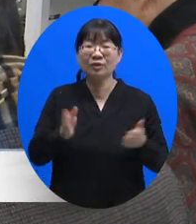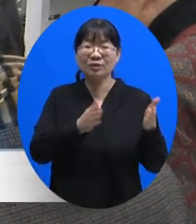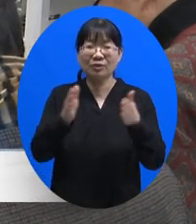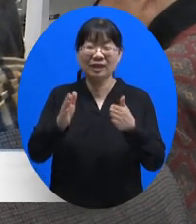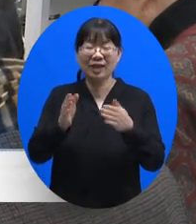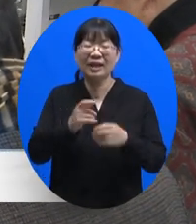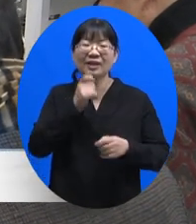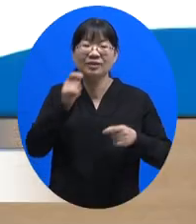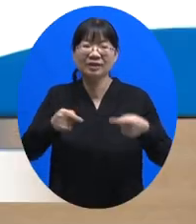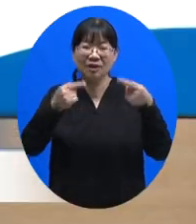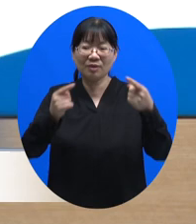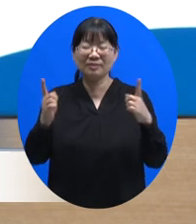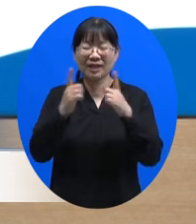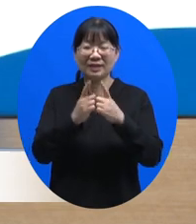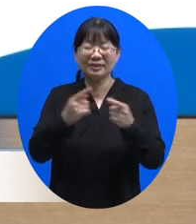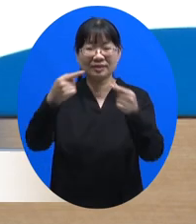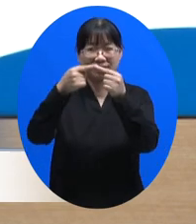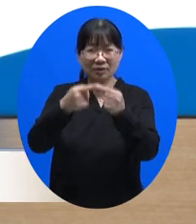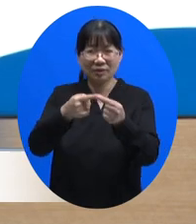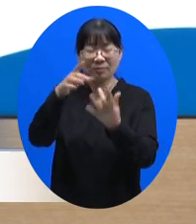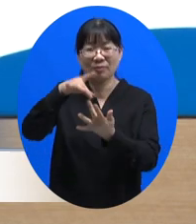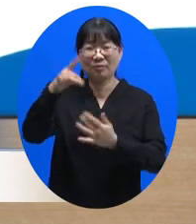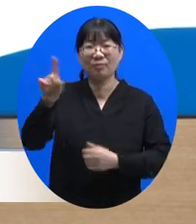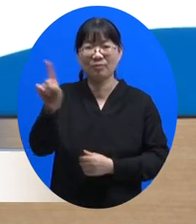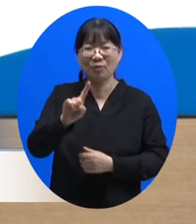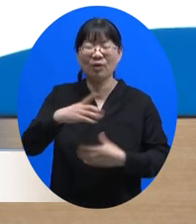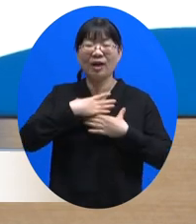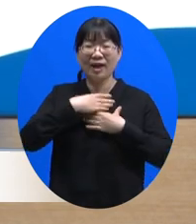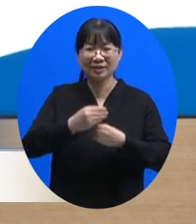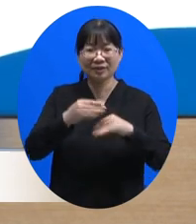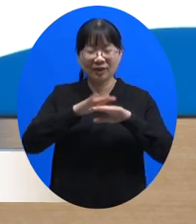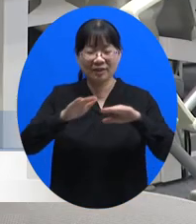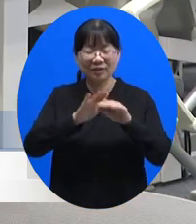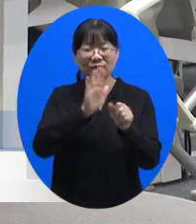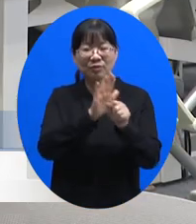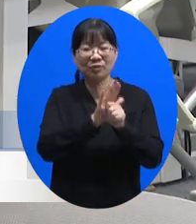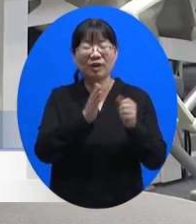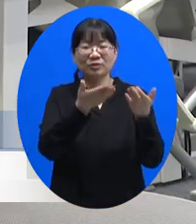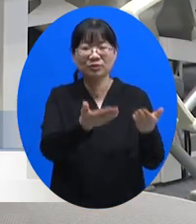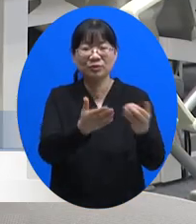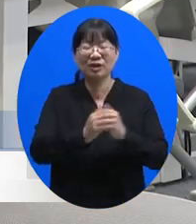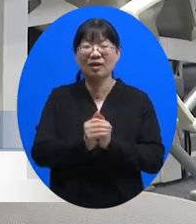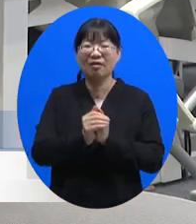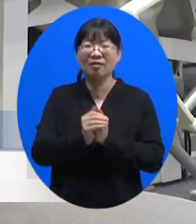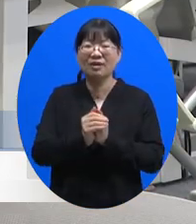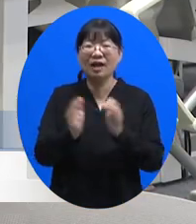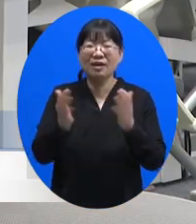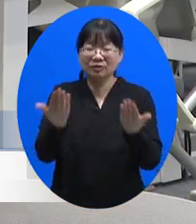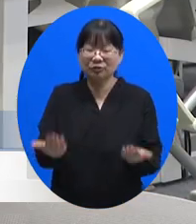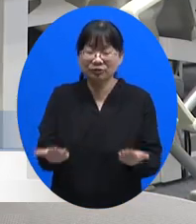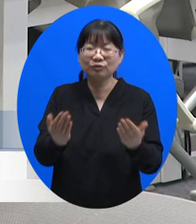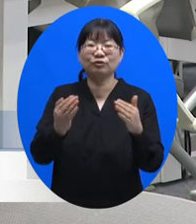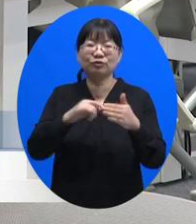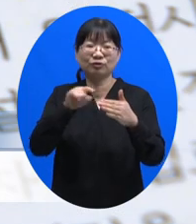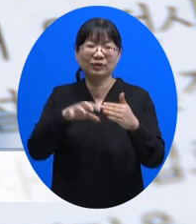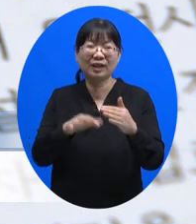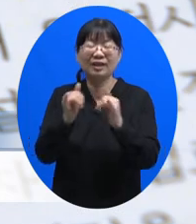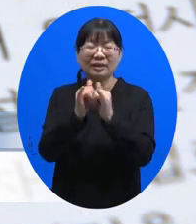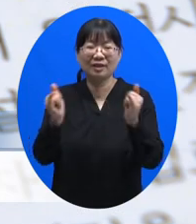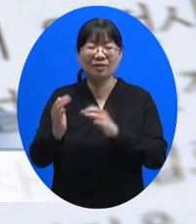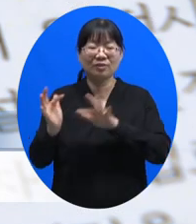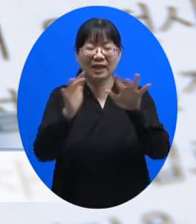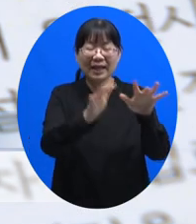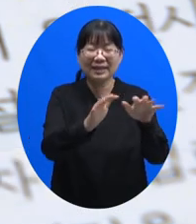경기도가 살맞이 종합대책의 최우선으로 꼽은 건 안전 대응입니다 연휴 중 임파가 몰리는 대형 쇼핑몰과 탑룰 등